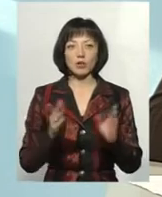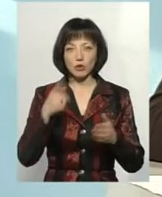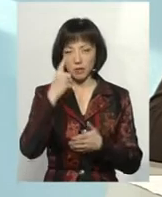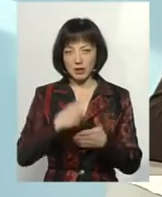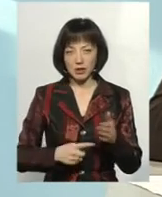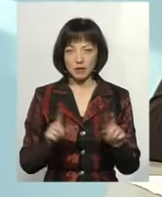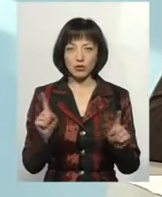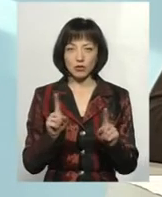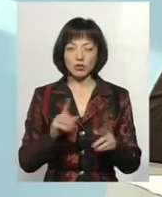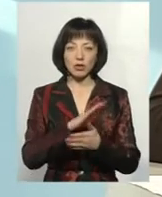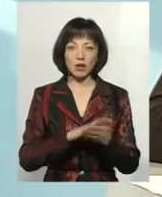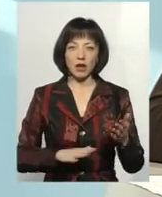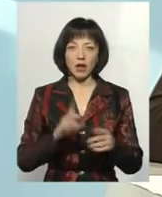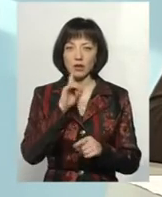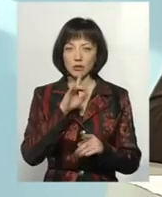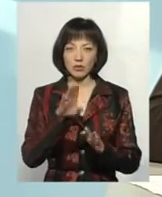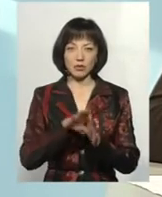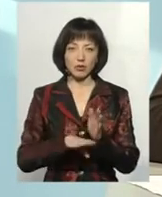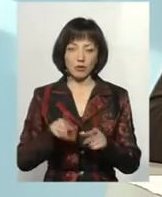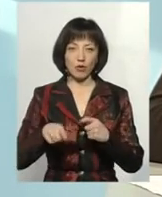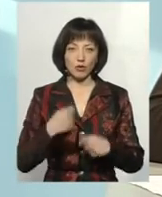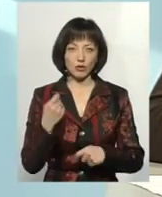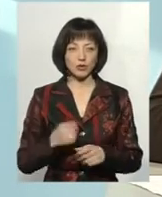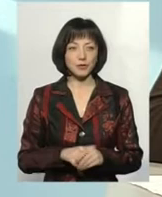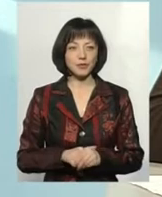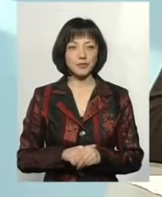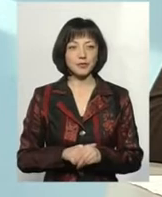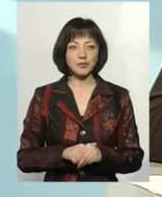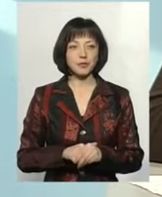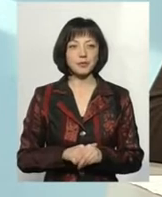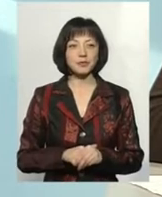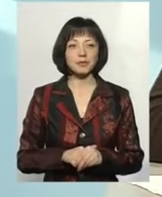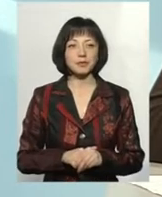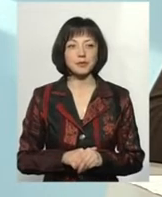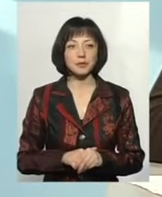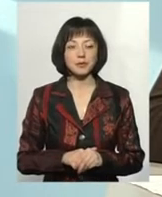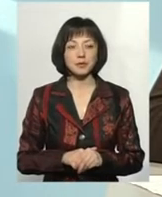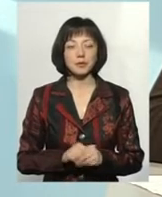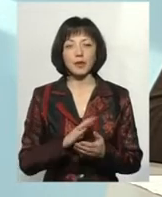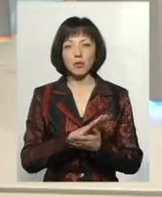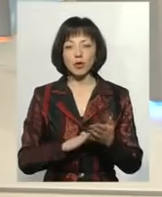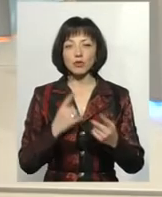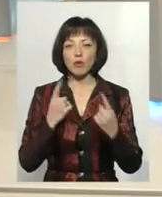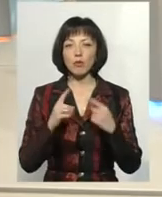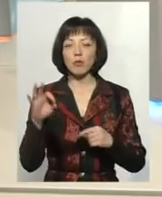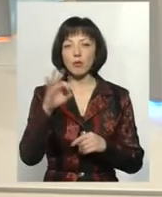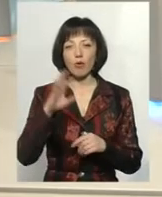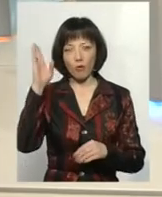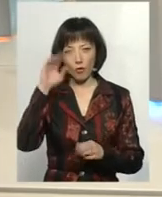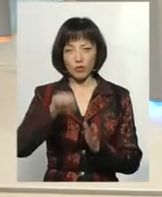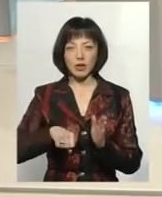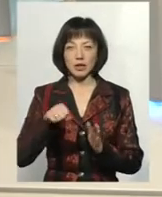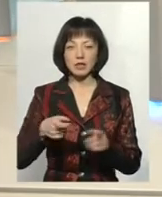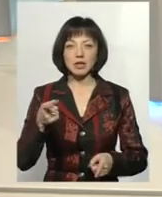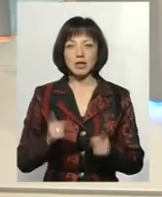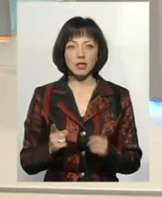що далі не будуть вже такі порушення. Будемо сподіватися. Продовжуємо говорити про воду в криницях. Та